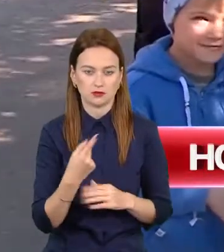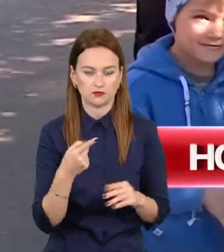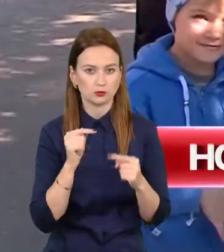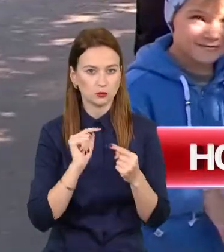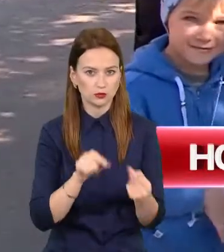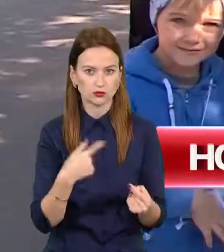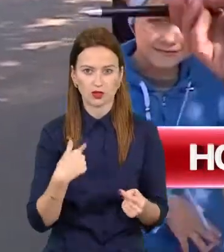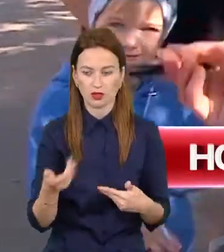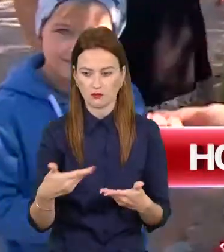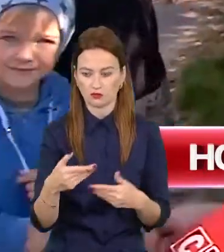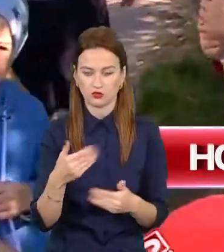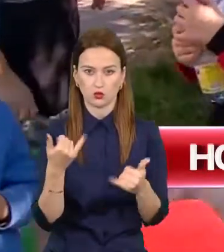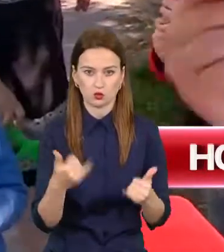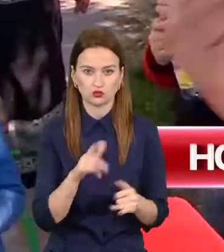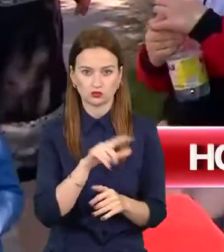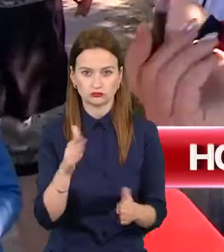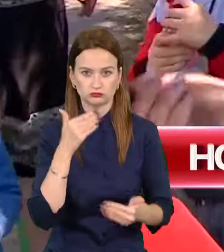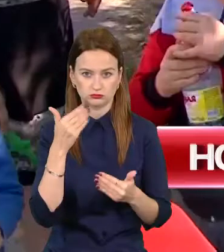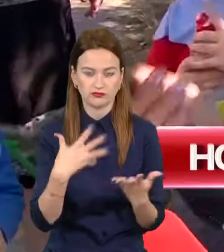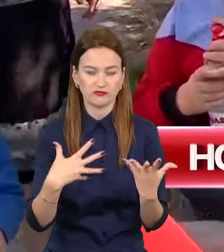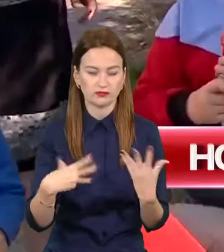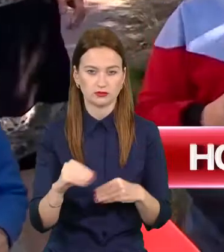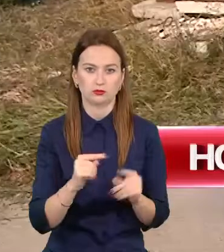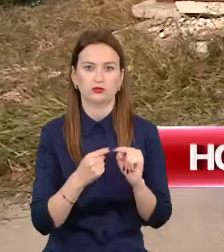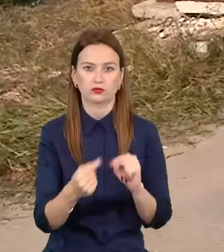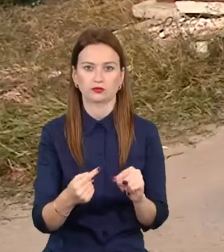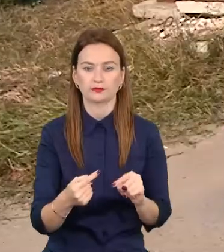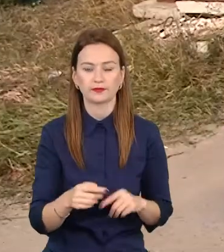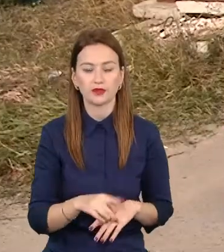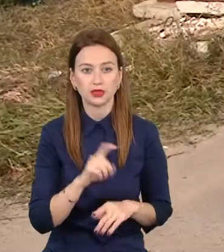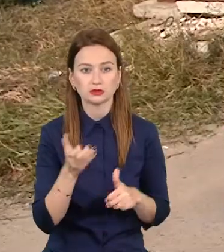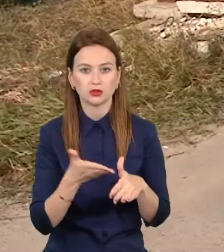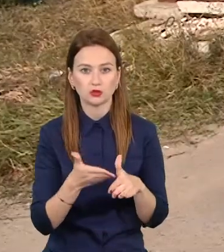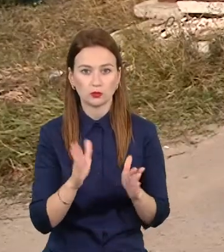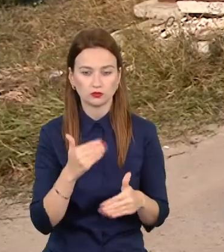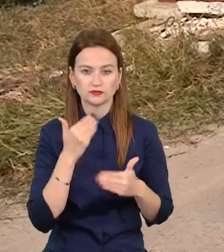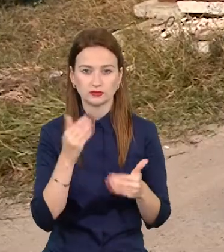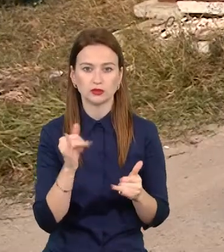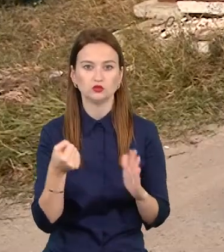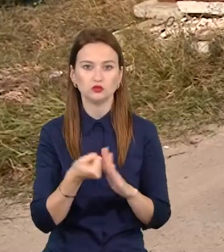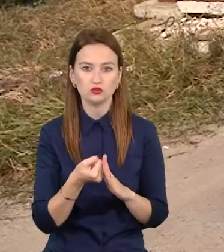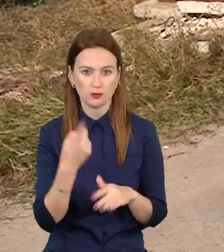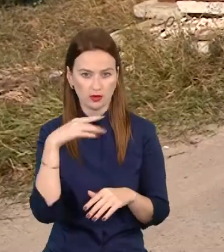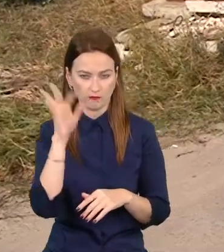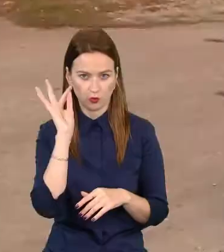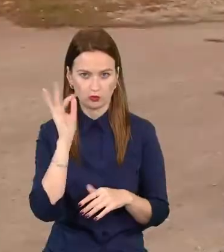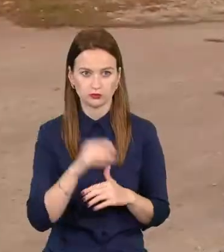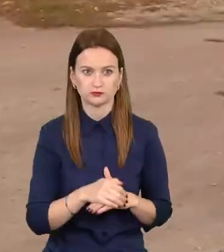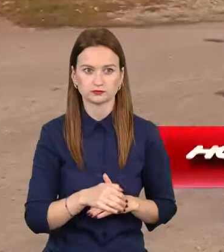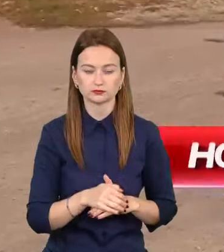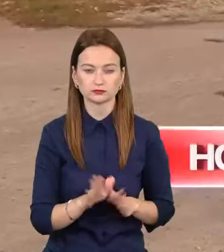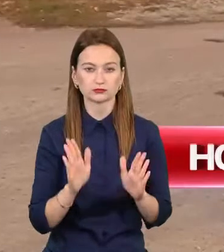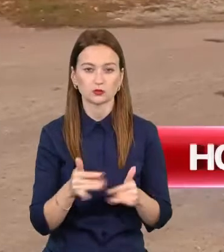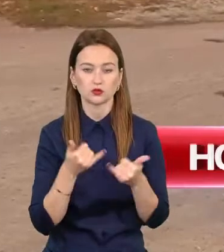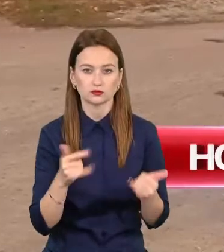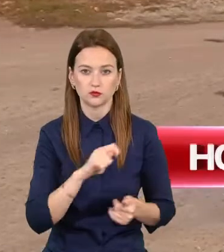проти. Я пройшла тільки що по людях, і всі люди були проти. За допомогою зверталися і до правоохоронців. Тільки